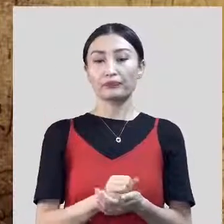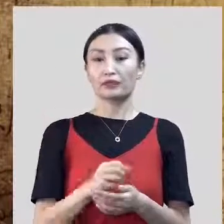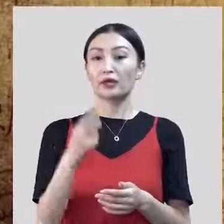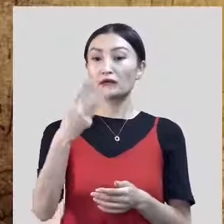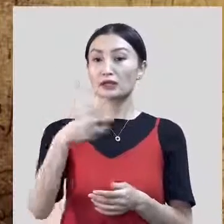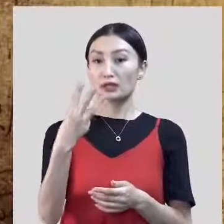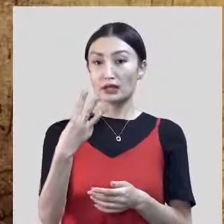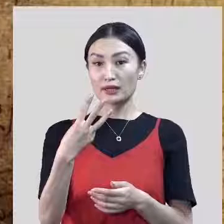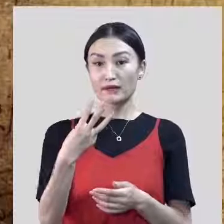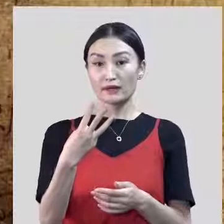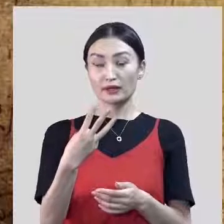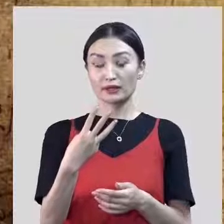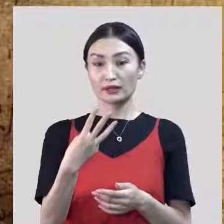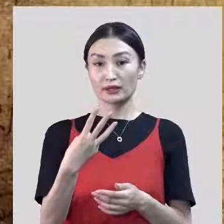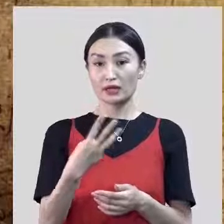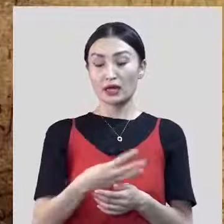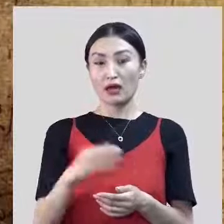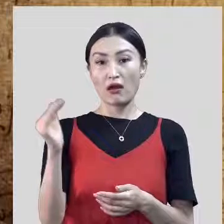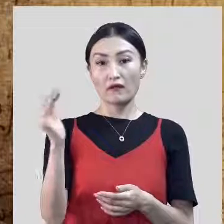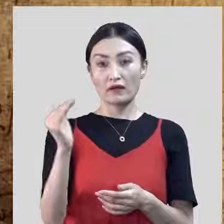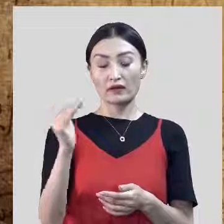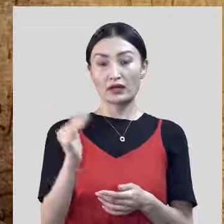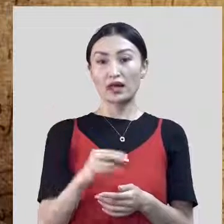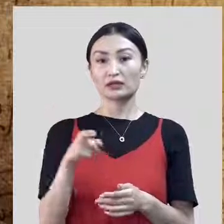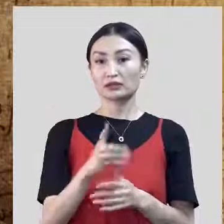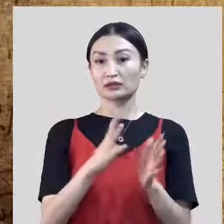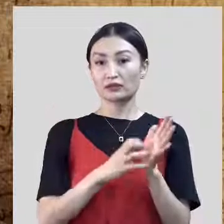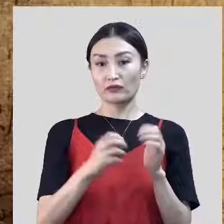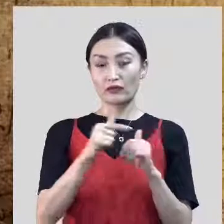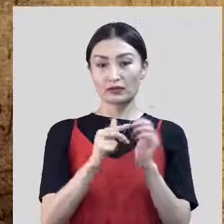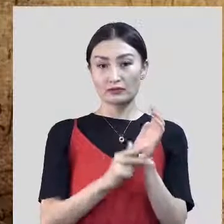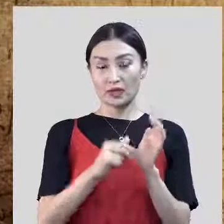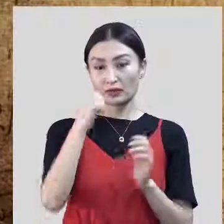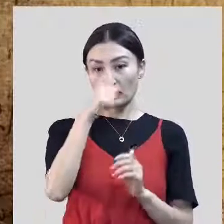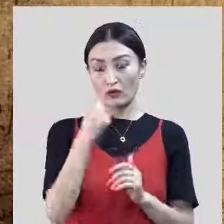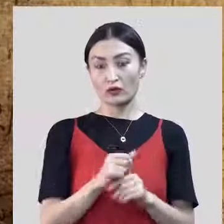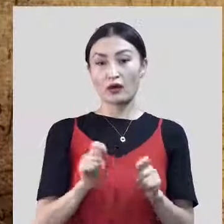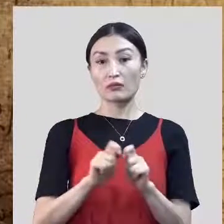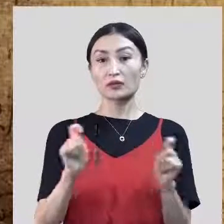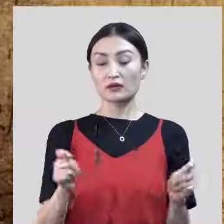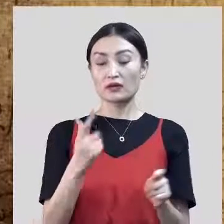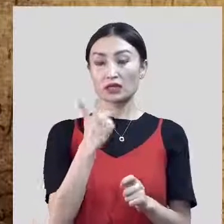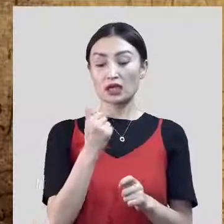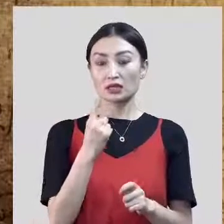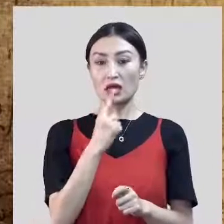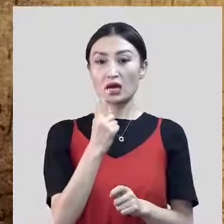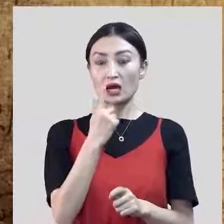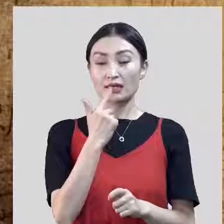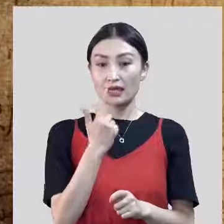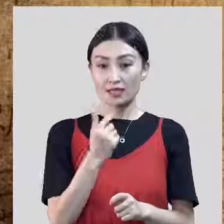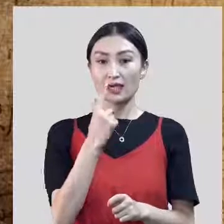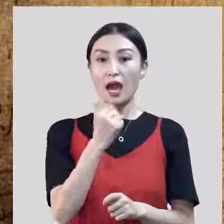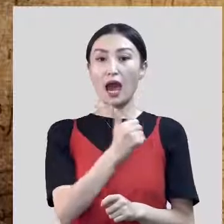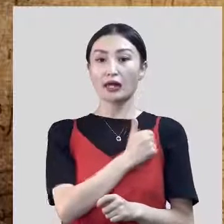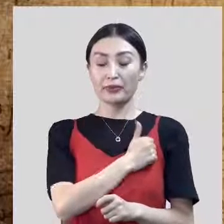23 23 февраля 1918 года образовалась красная армия